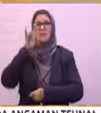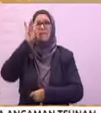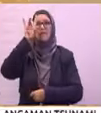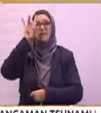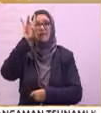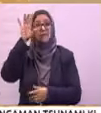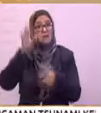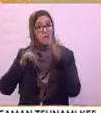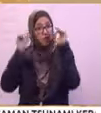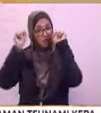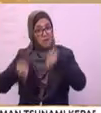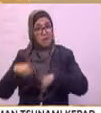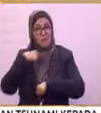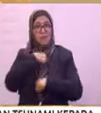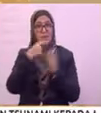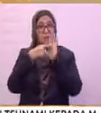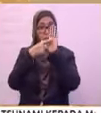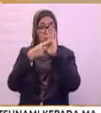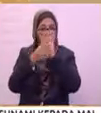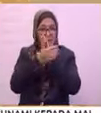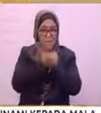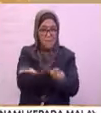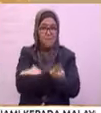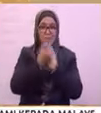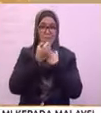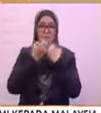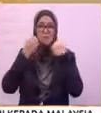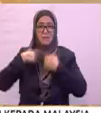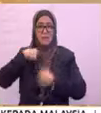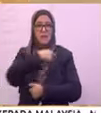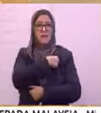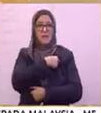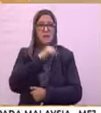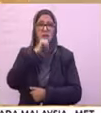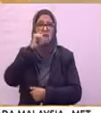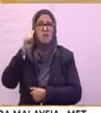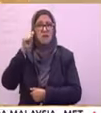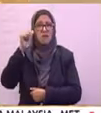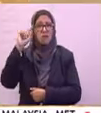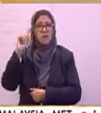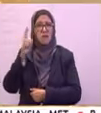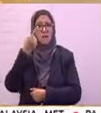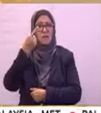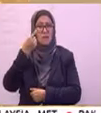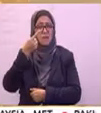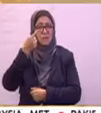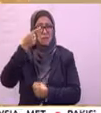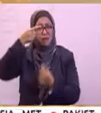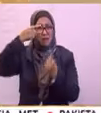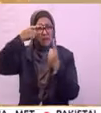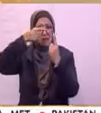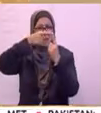kita. Bukan saja dari segi ini yang selalu di hati saya.